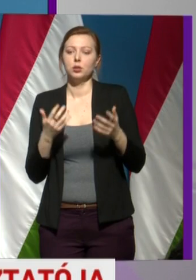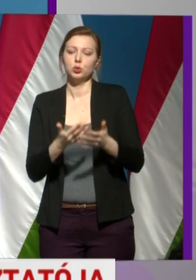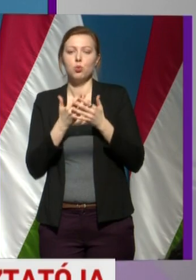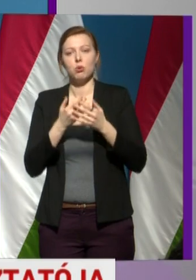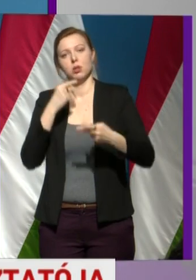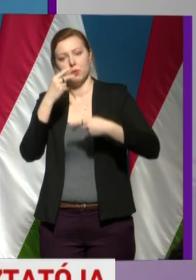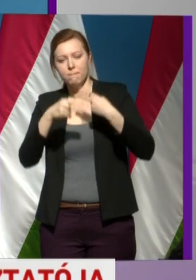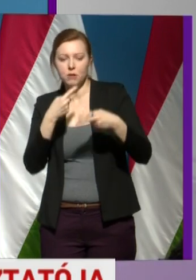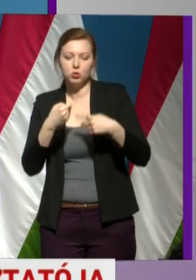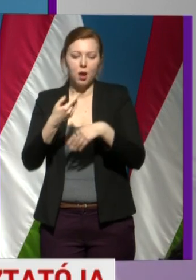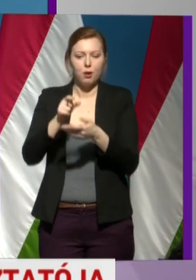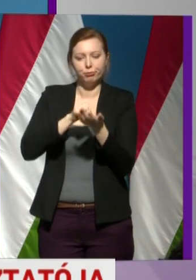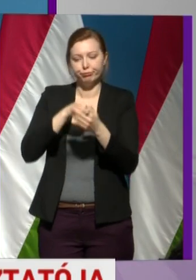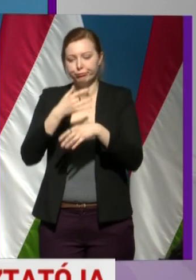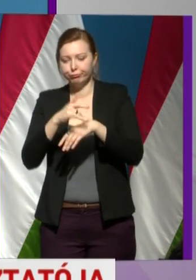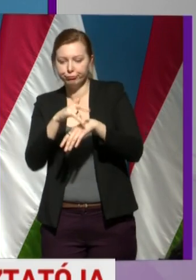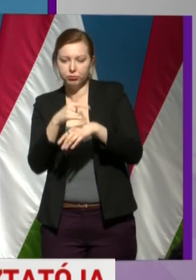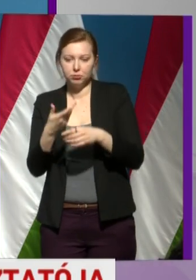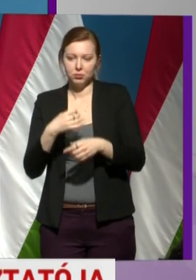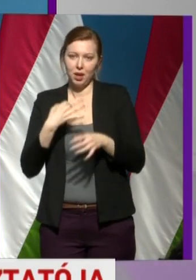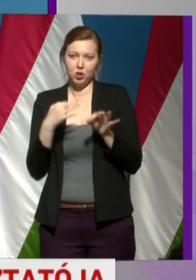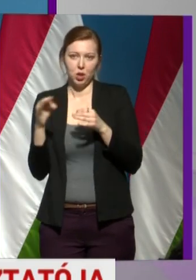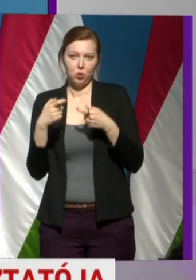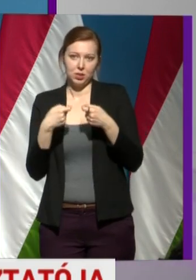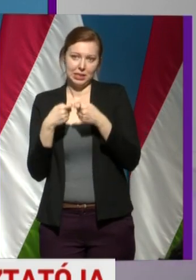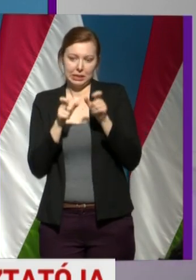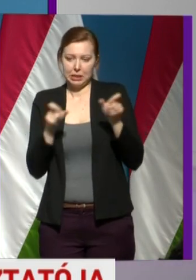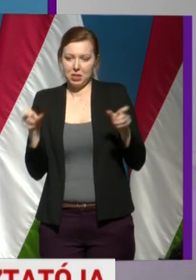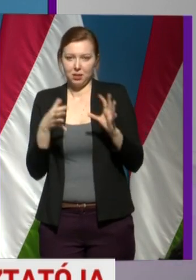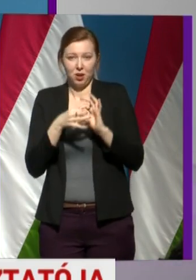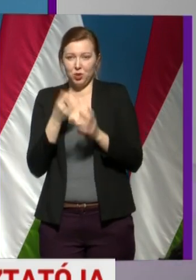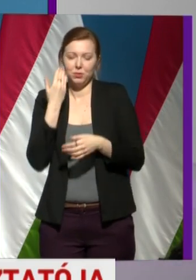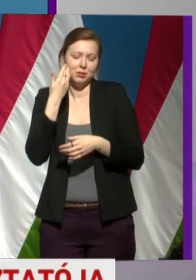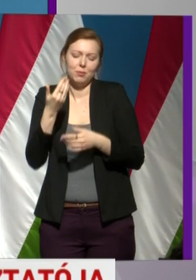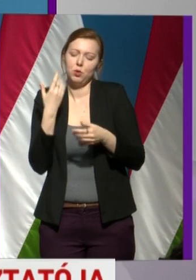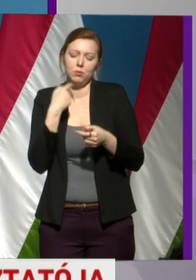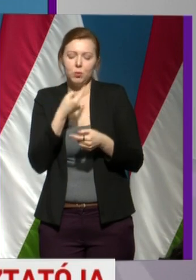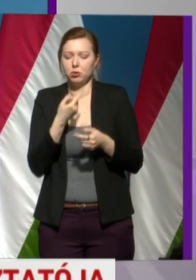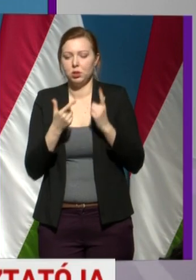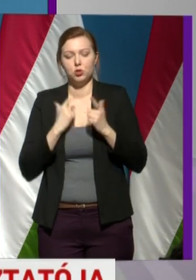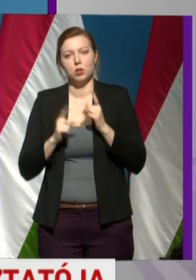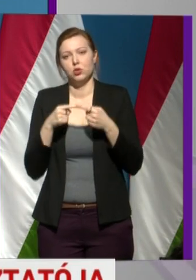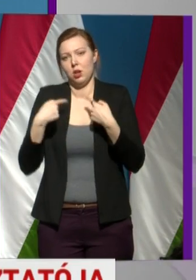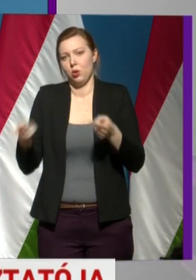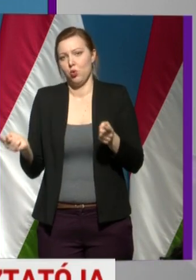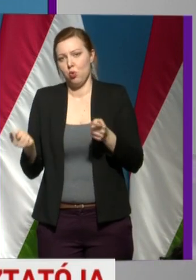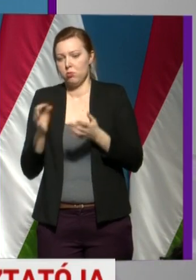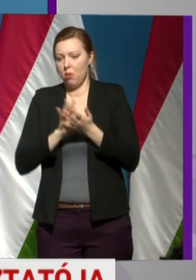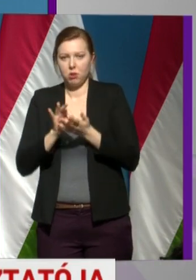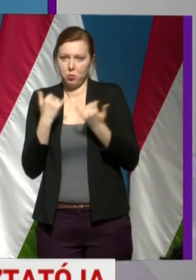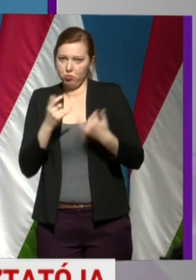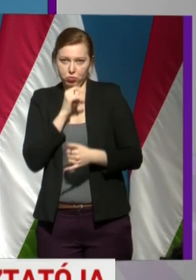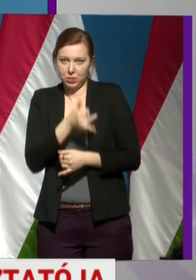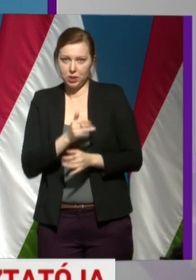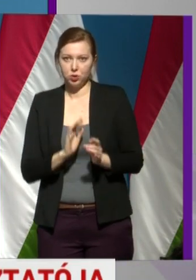hány vizsgálat zajlik egészségügyi személyzettel kapcsolatosan, azt nem tudom megmondani önnek most sajnos. Erre nekünk külön adatunk nincsen.